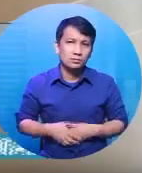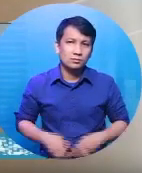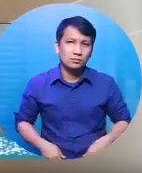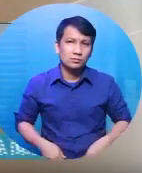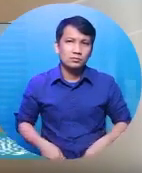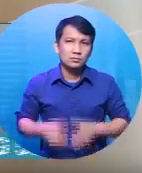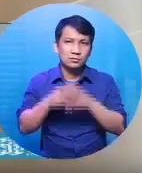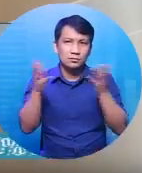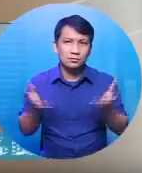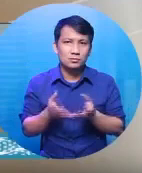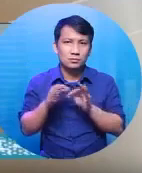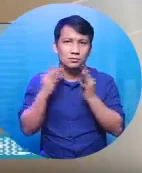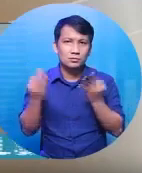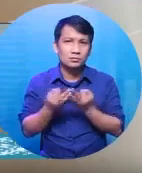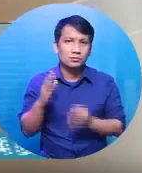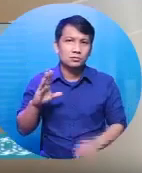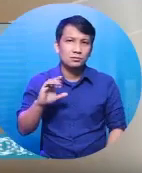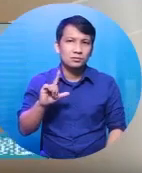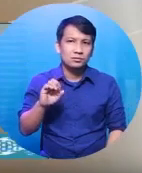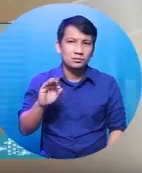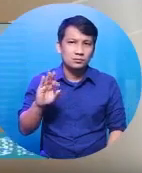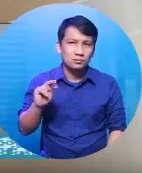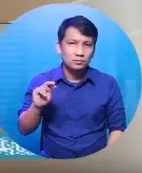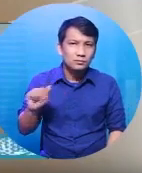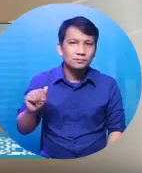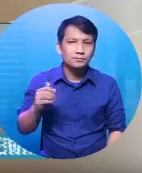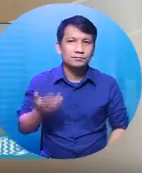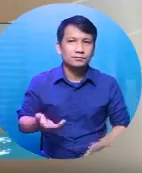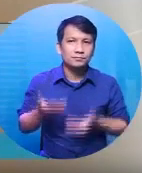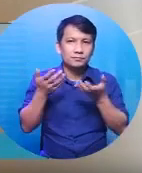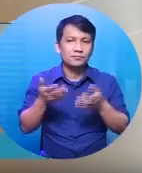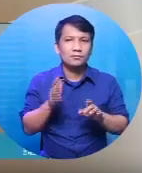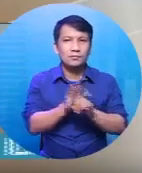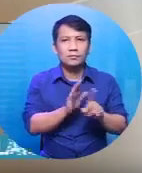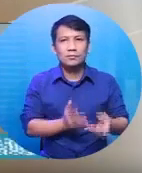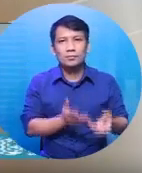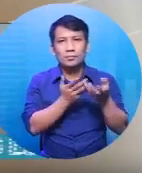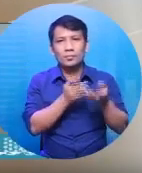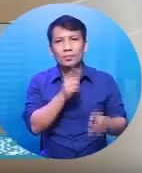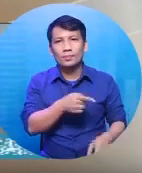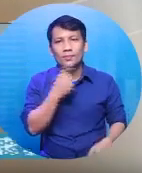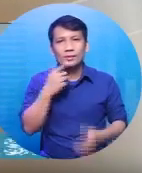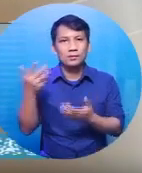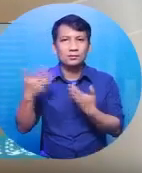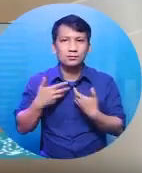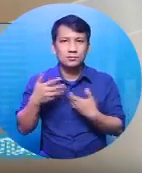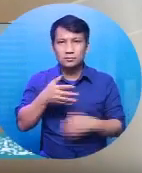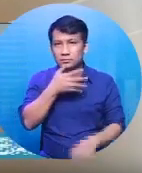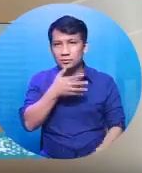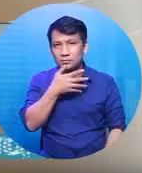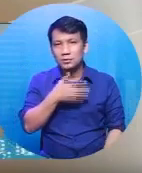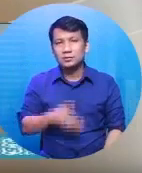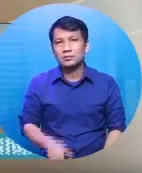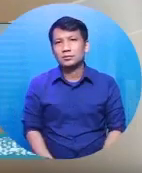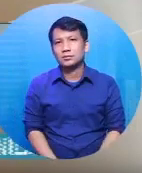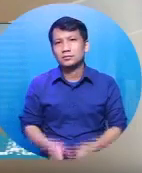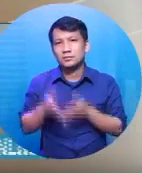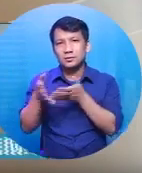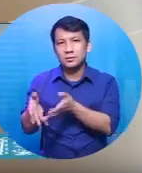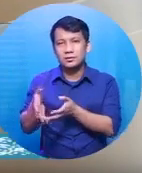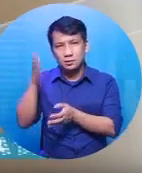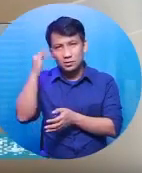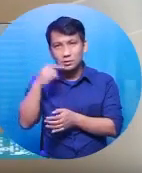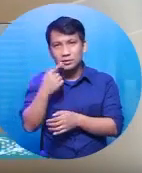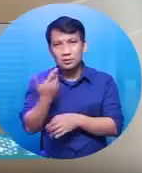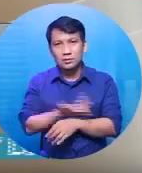ng mga kamag-anak ko sa California. Grabe ka. Tama lang yan para malaman nila na pinabayaan mo ang ina mo. Hindi na ikaw, kahit hindi